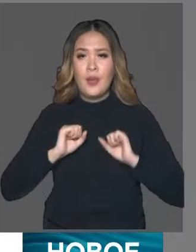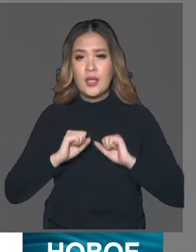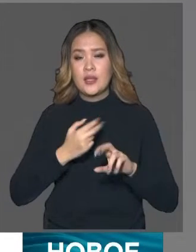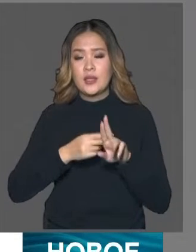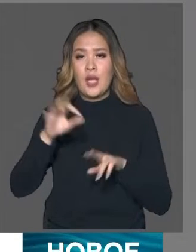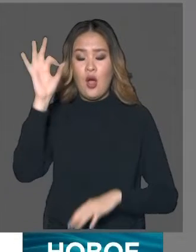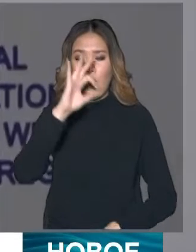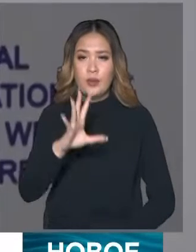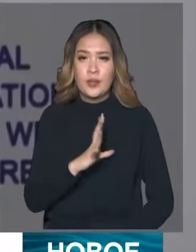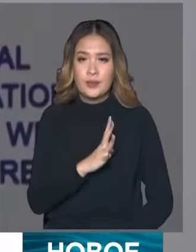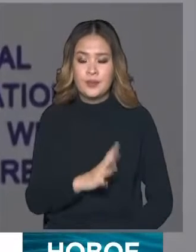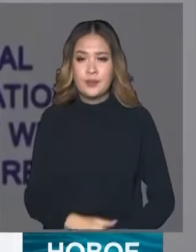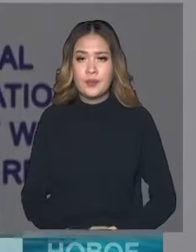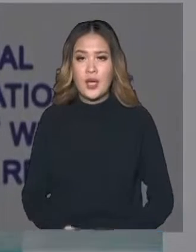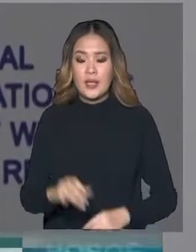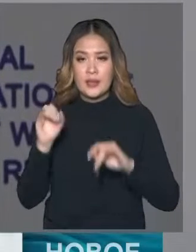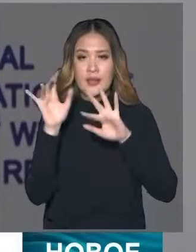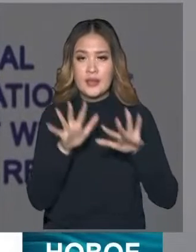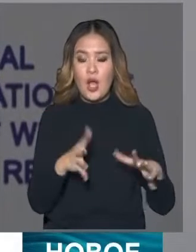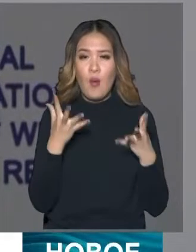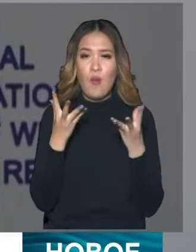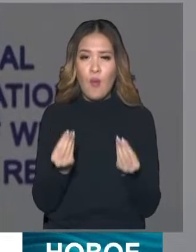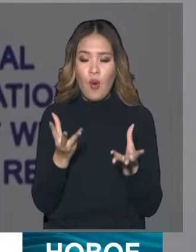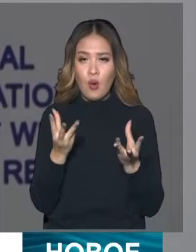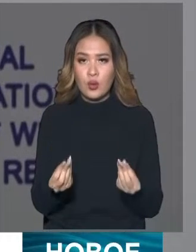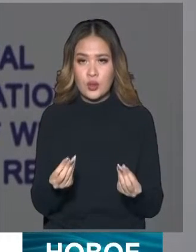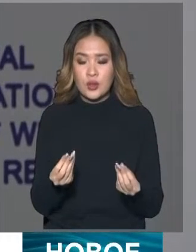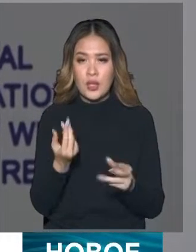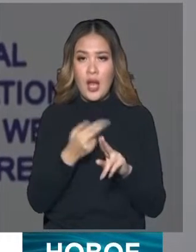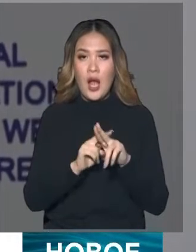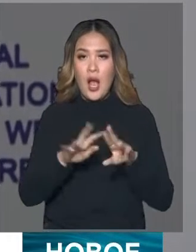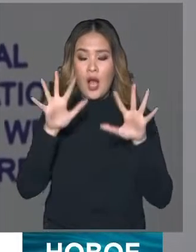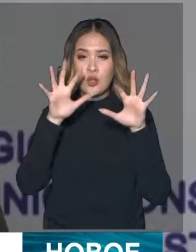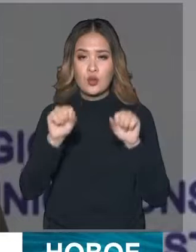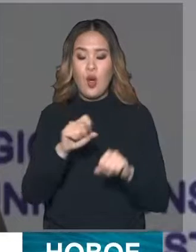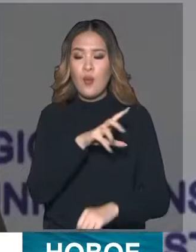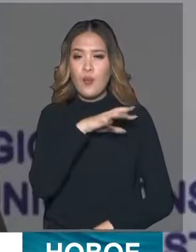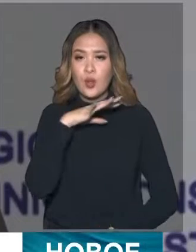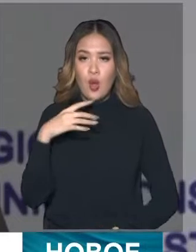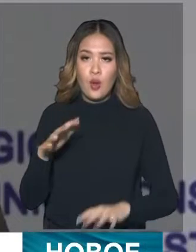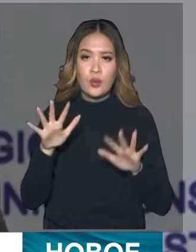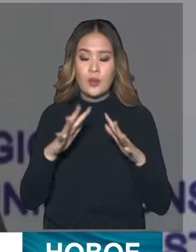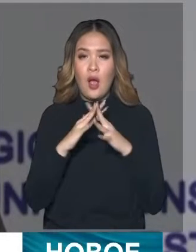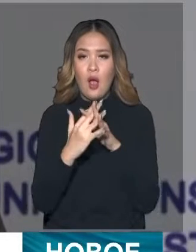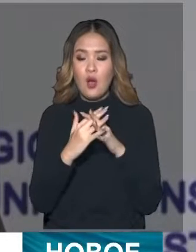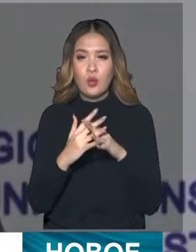аварийные. В связи с обильным снегом, мокрый снег, отключений очень много. Поселок